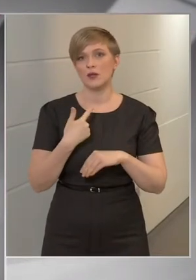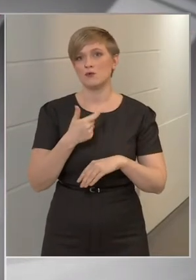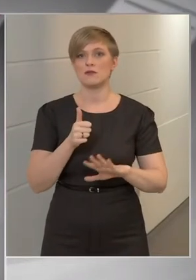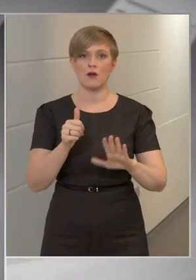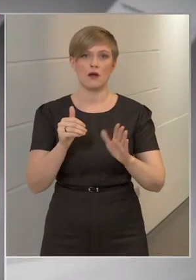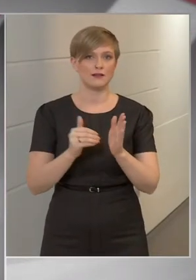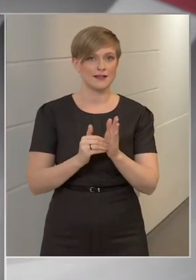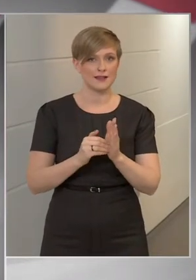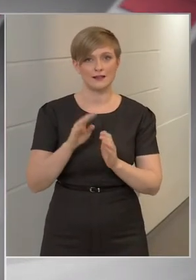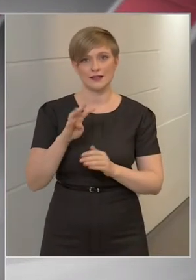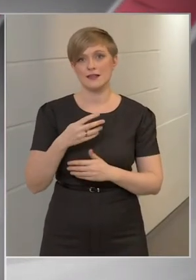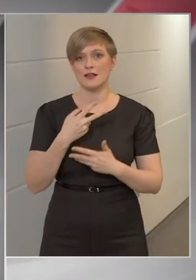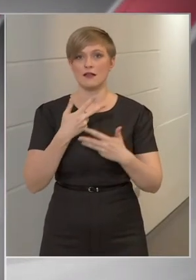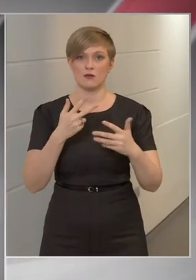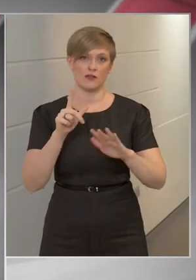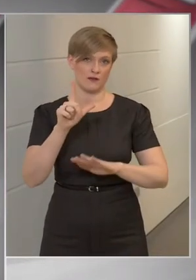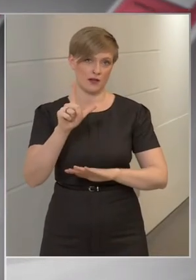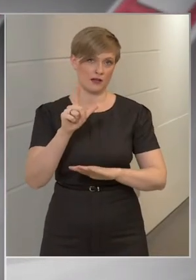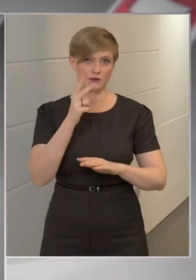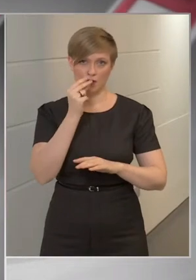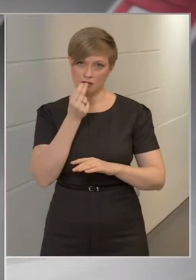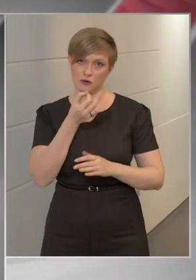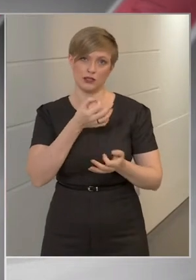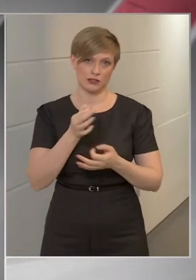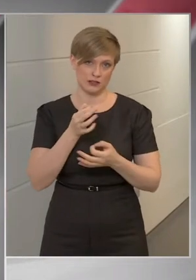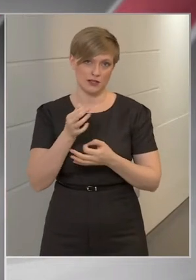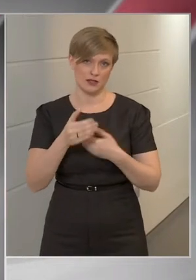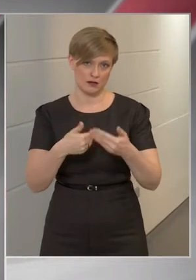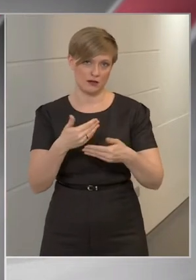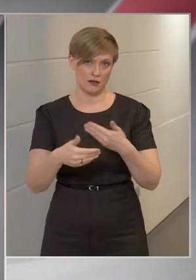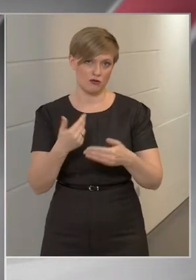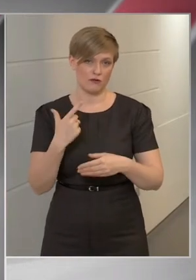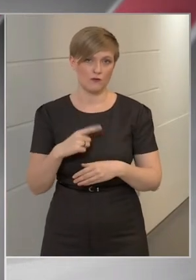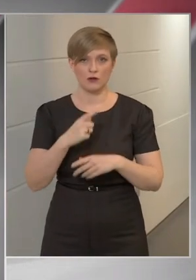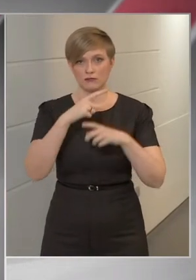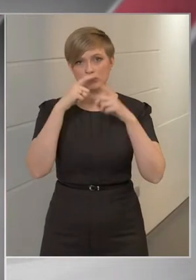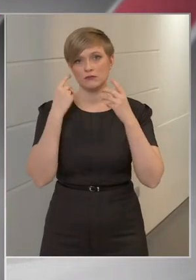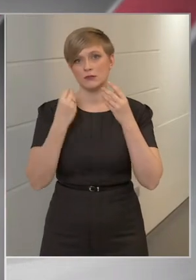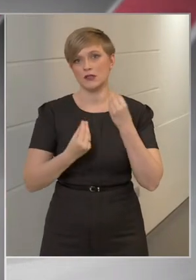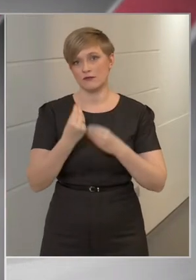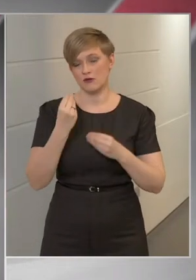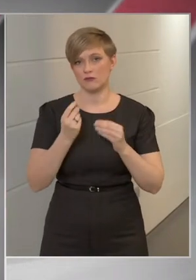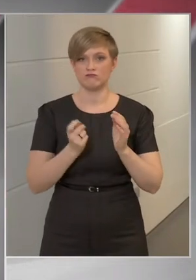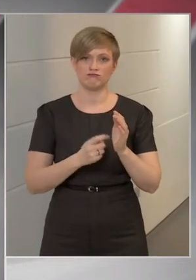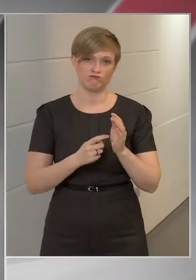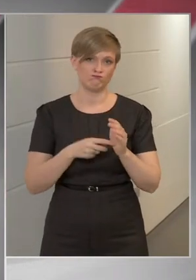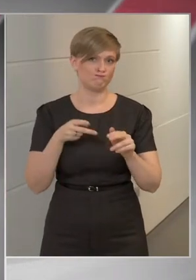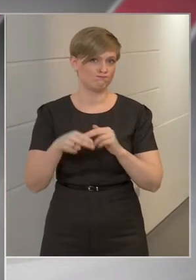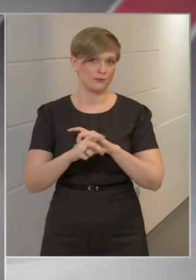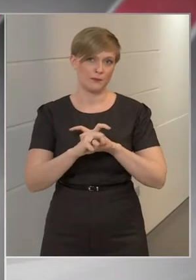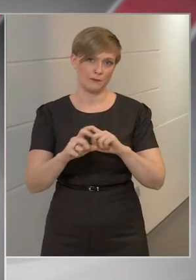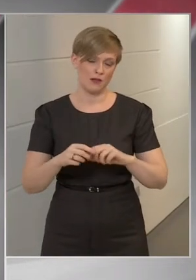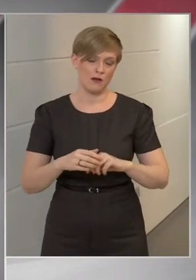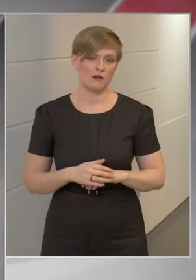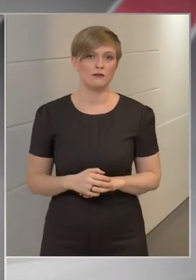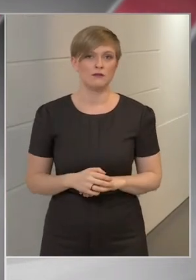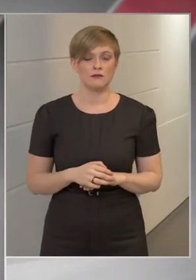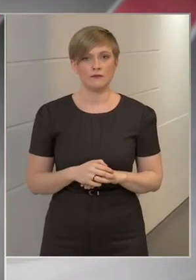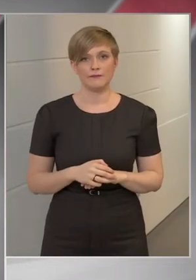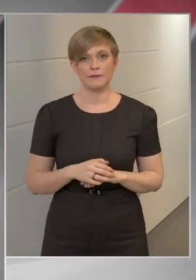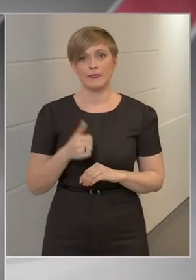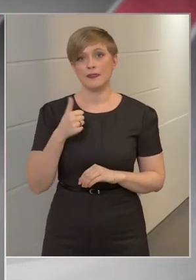.482 rendőri intézkedést végeztünk a maszkviselési kötelezettség figyelmen kívül hagyása miatt.